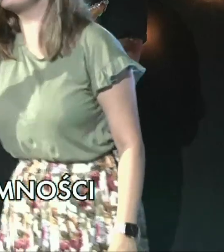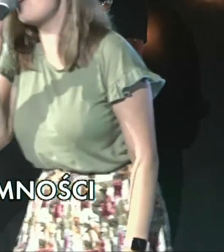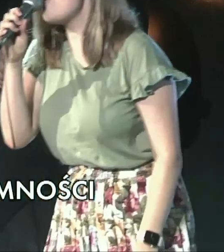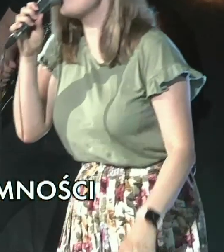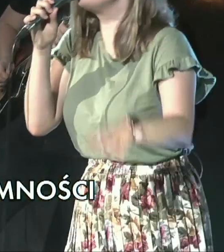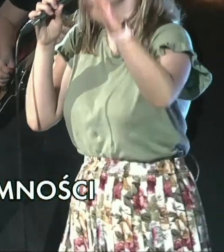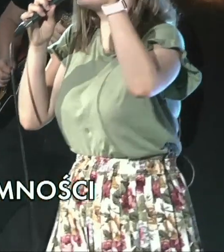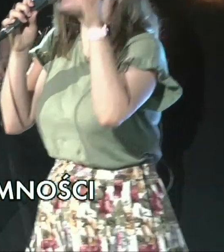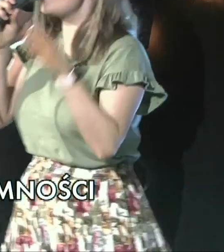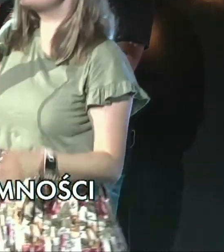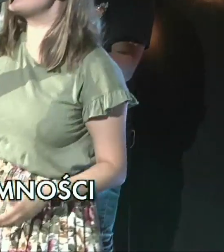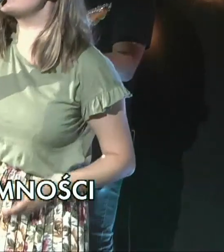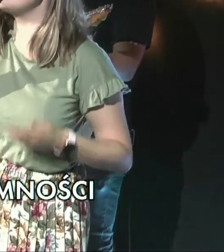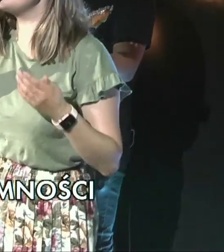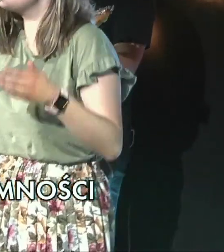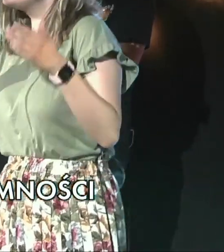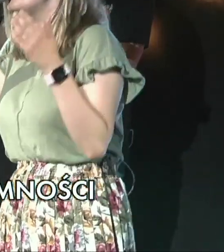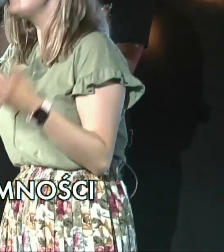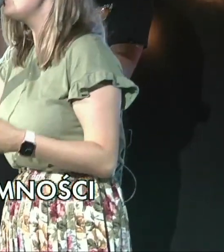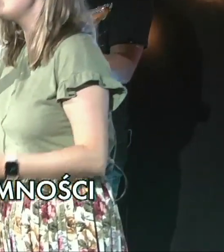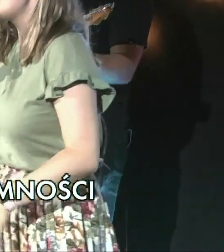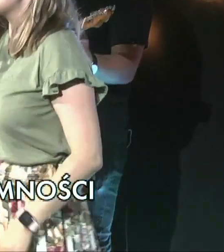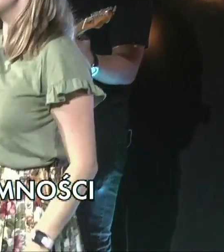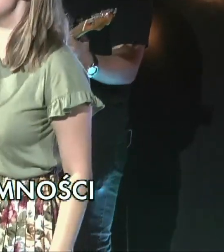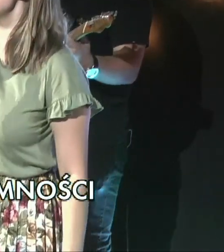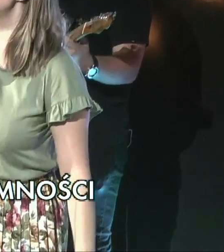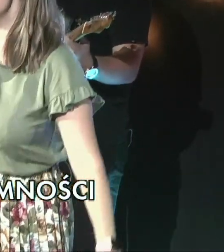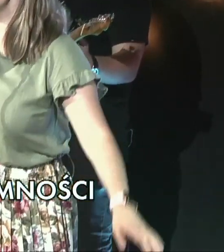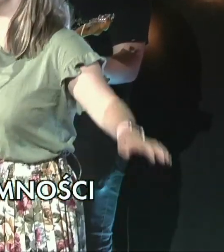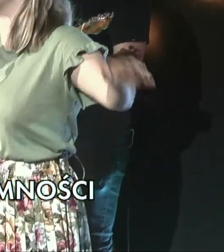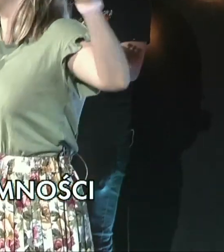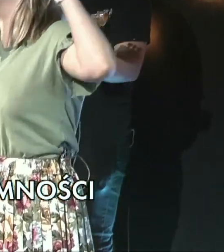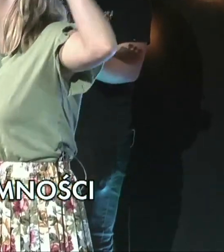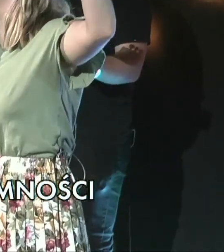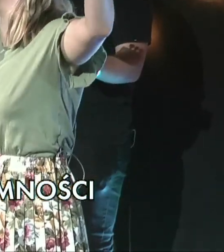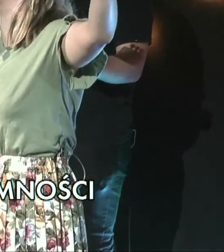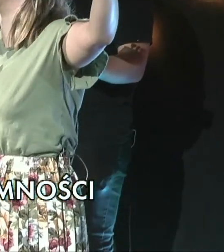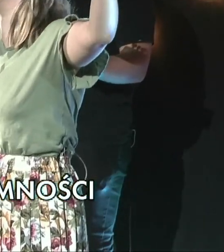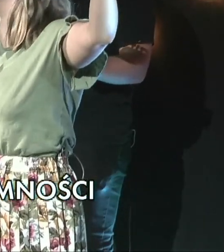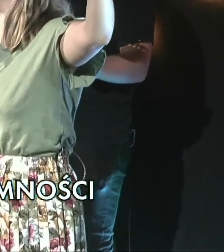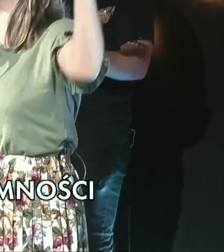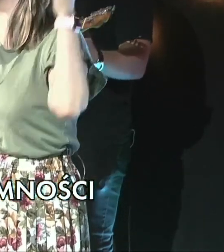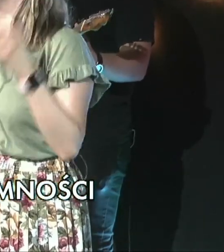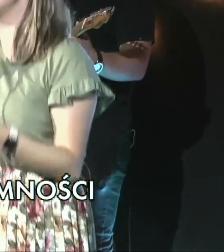monetę. Monetę dniówki, zbawienia. Jeżeli są takie osoby,